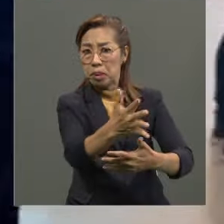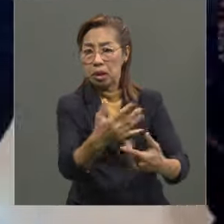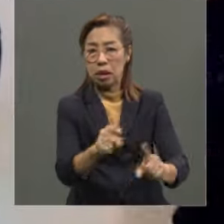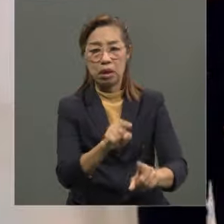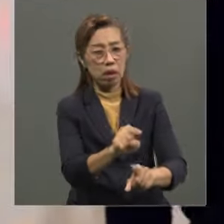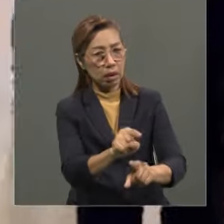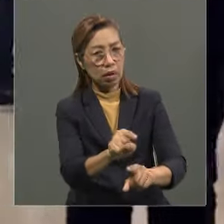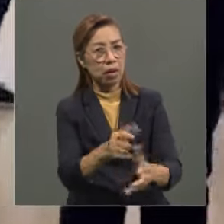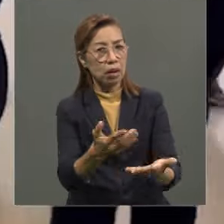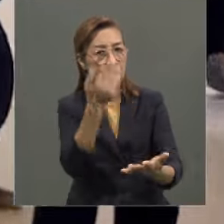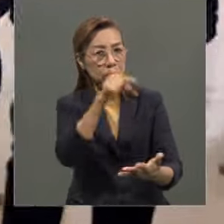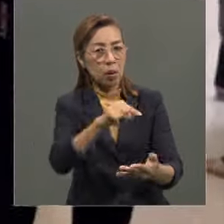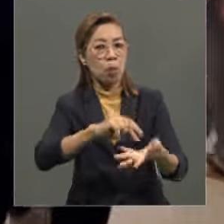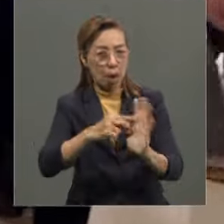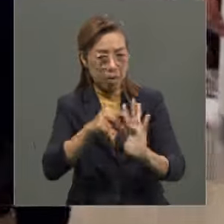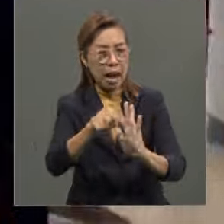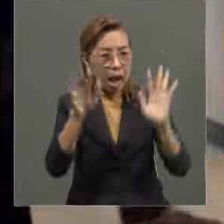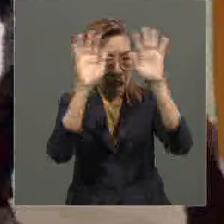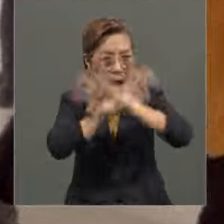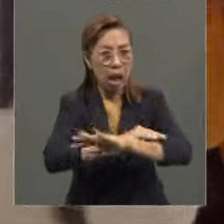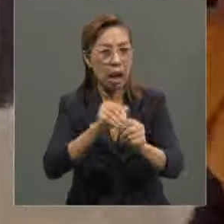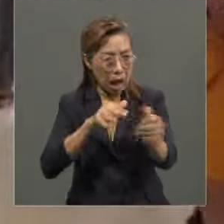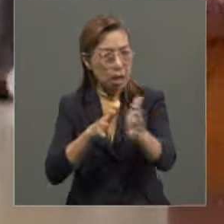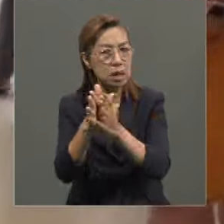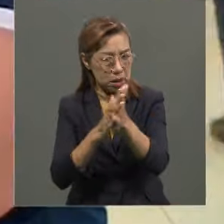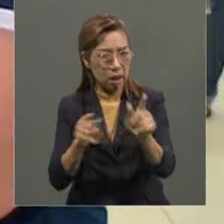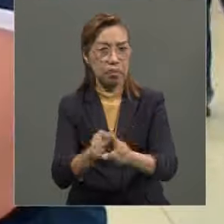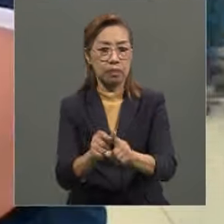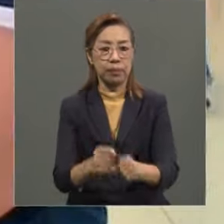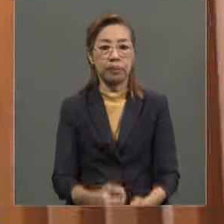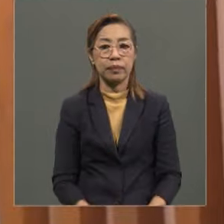อันนี้ถือว่าเข้าข่ายแชร์ลูกโซ่